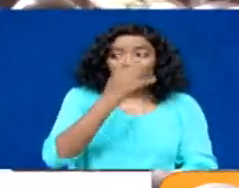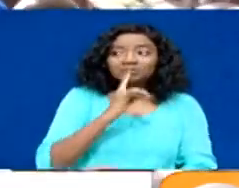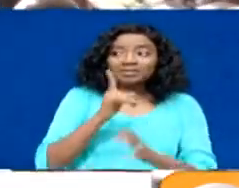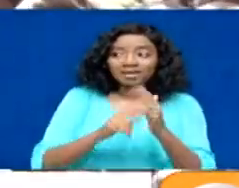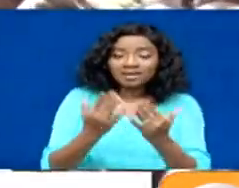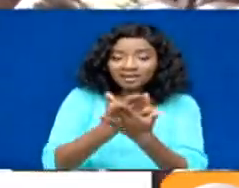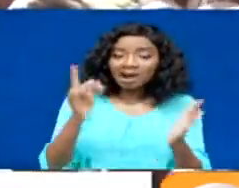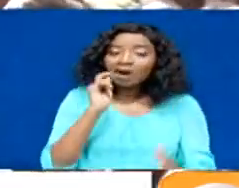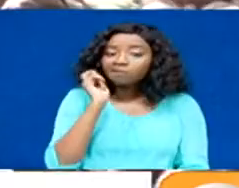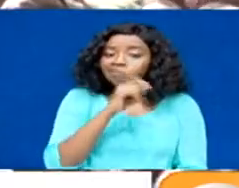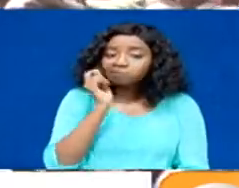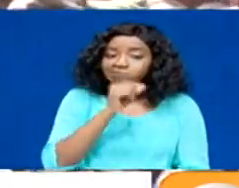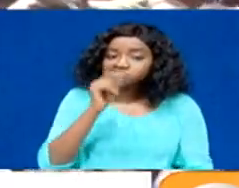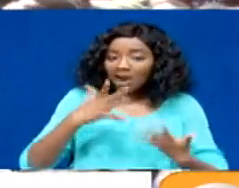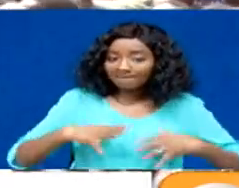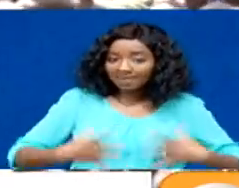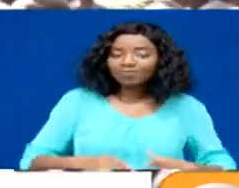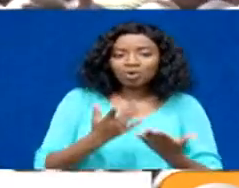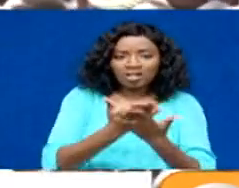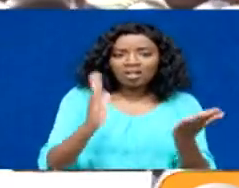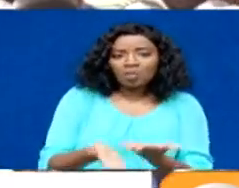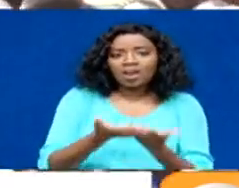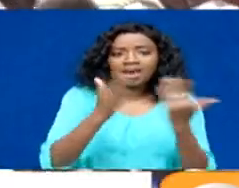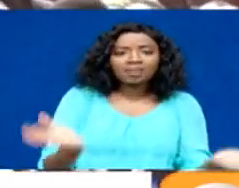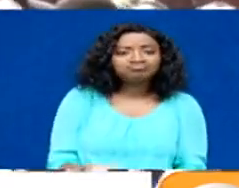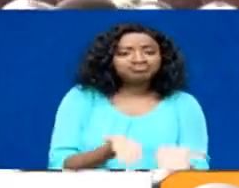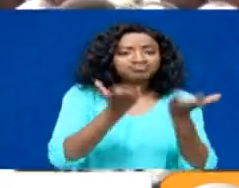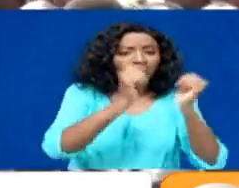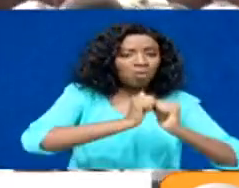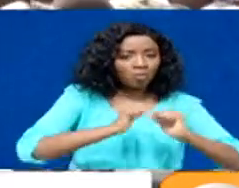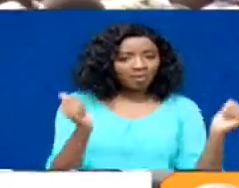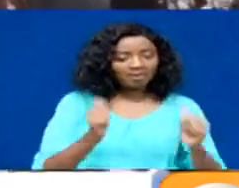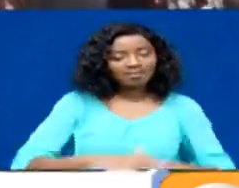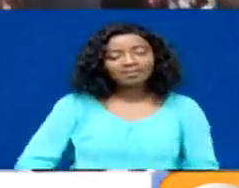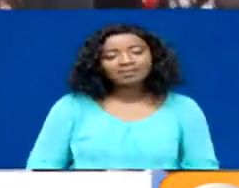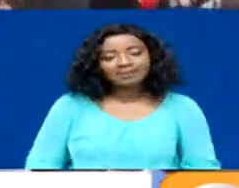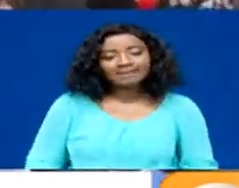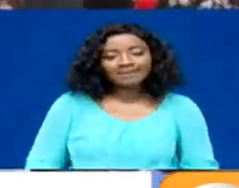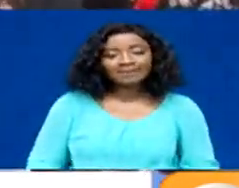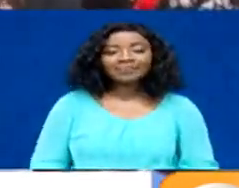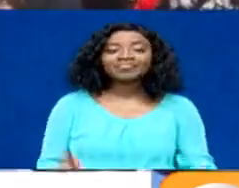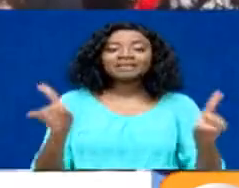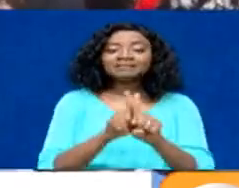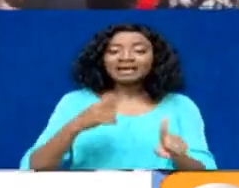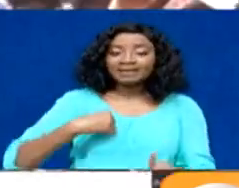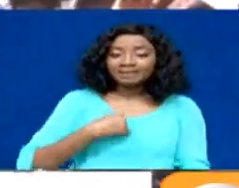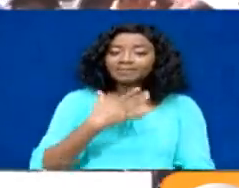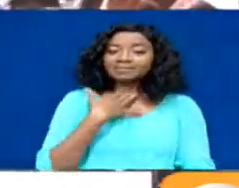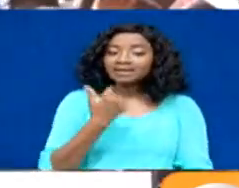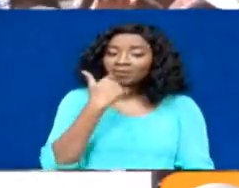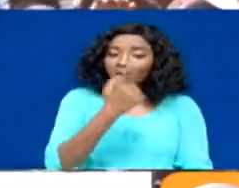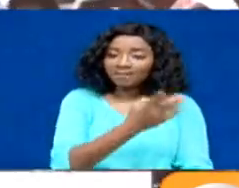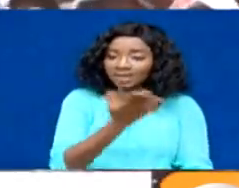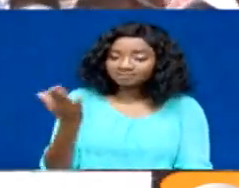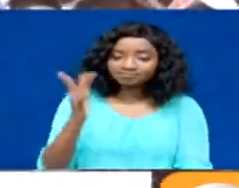farmers by initiating talks with the Somalia government to broaden the green gold exports. Mimi nataka niwaambie ya kwamba